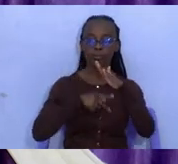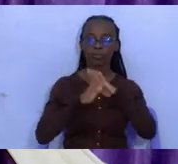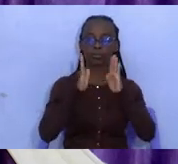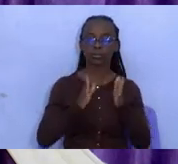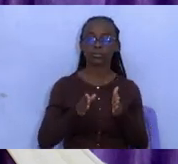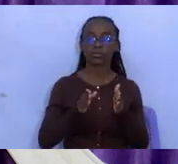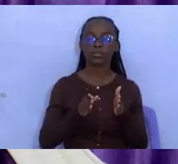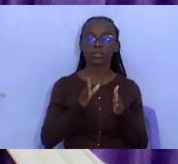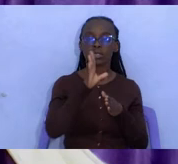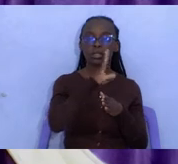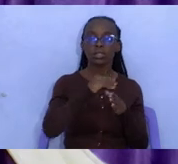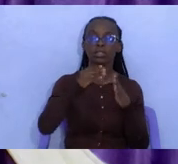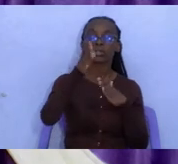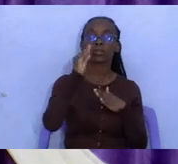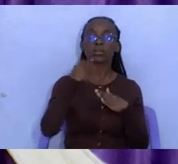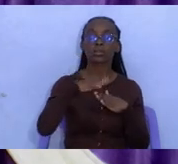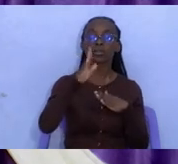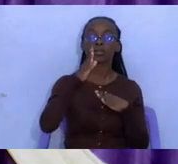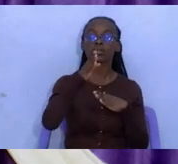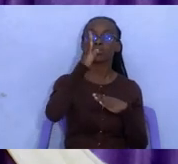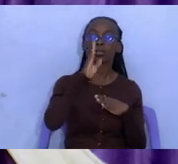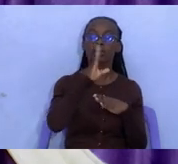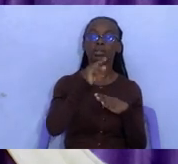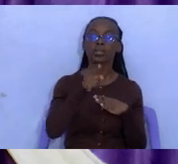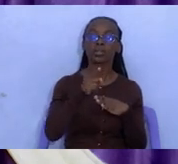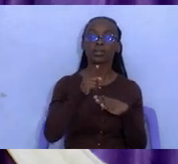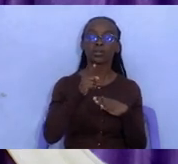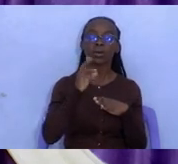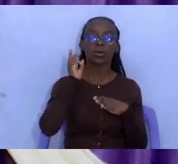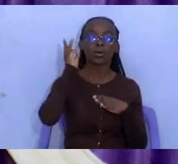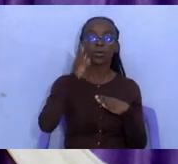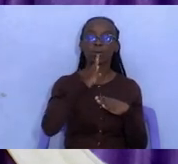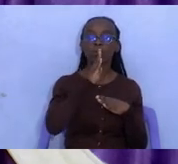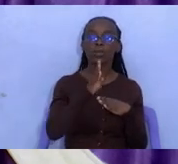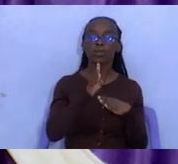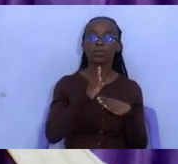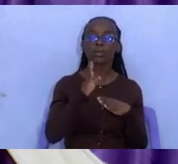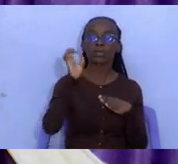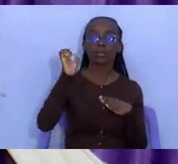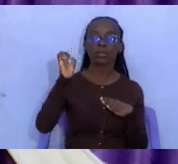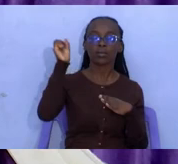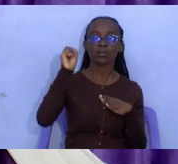believe in the God your God, in the Lord your God, and you shall be established.